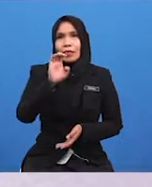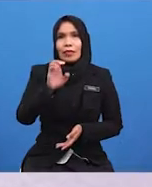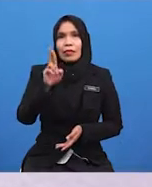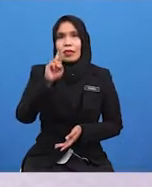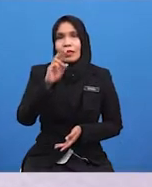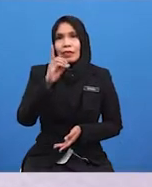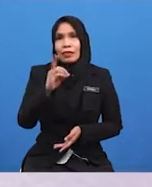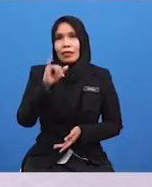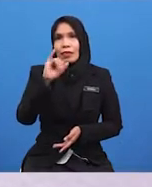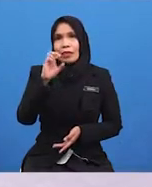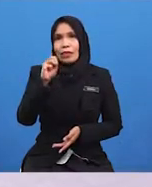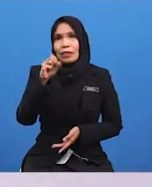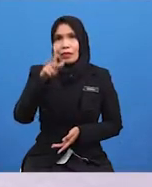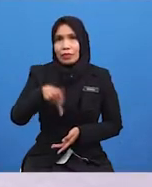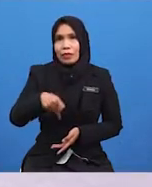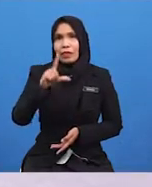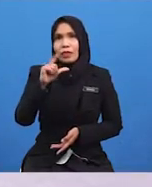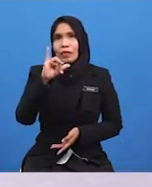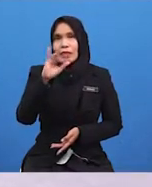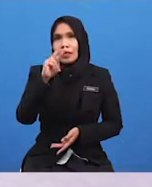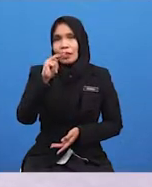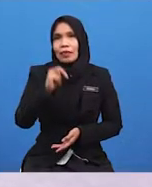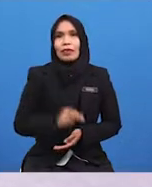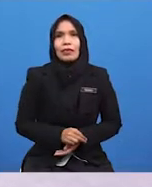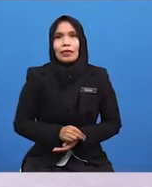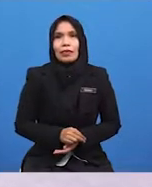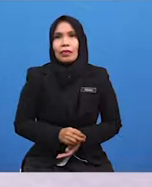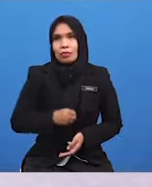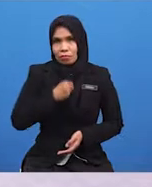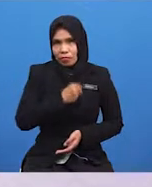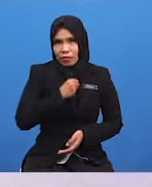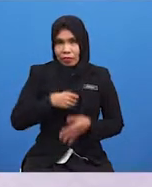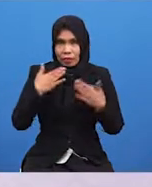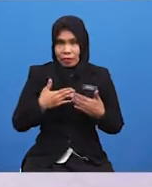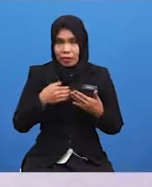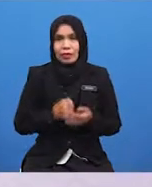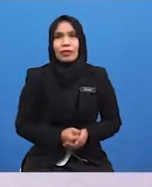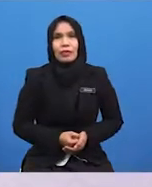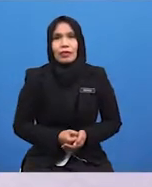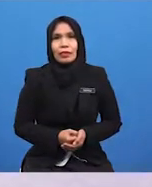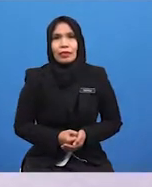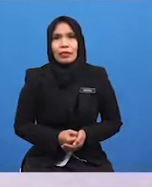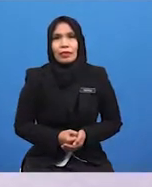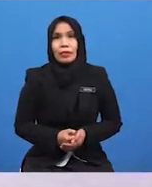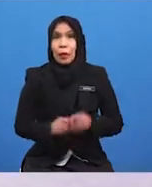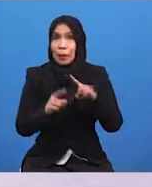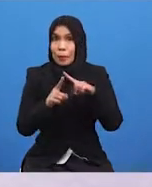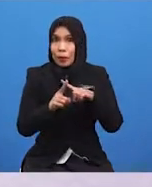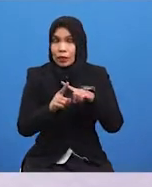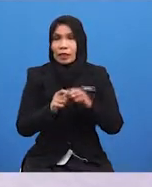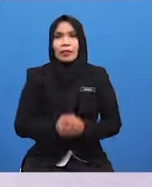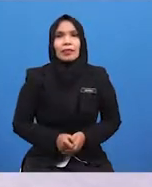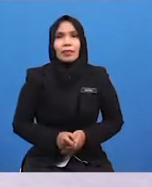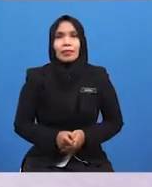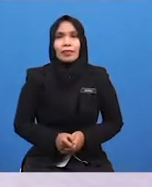memaafkan diri bersikap positif dan percaya